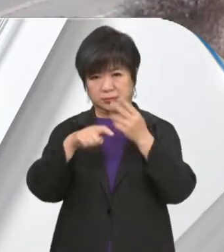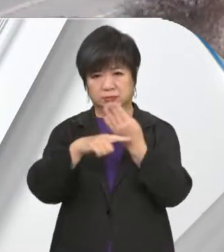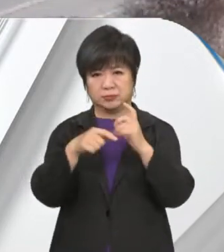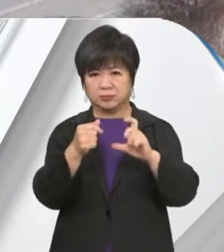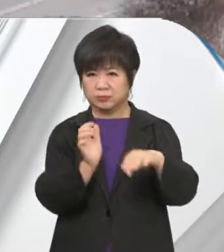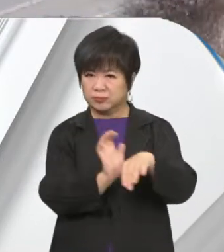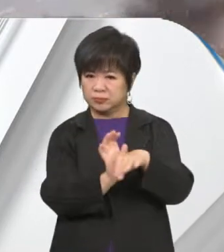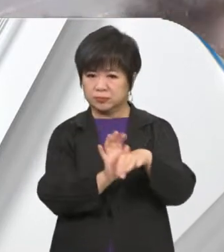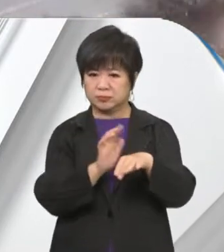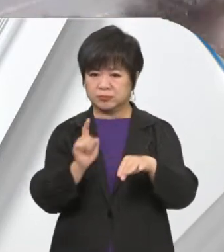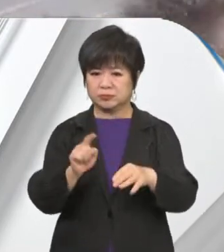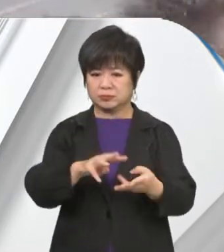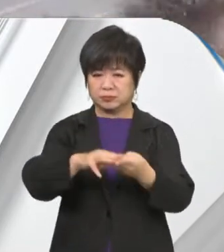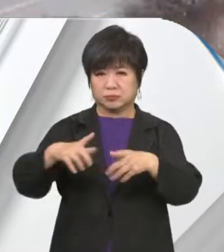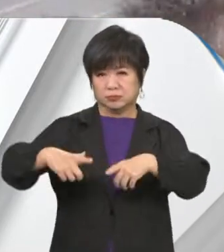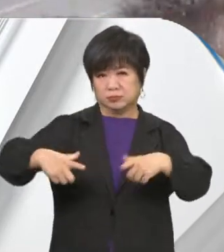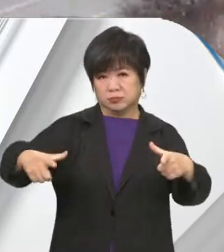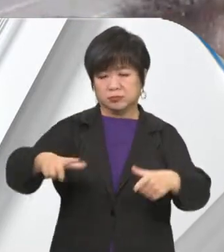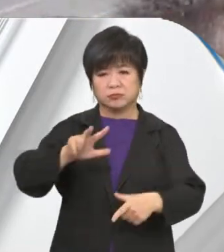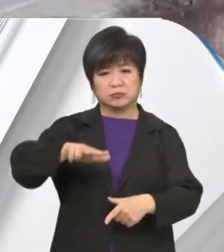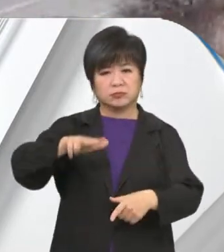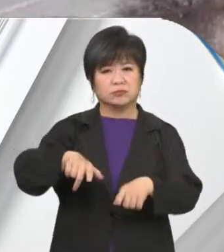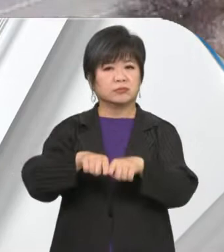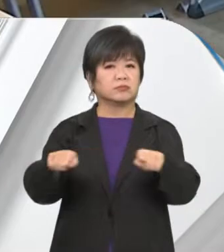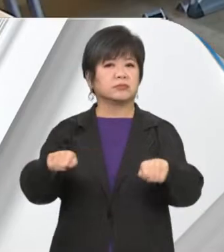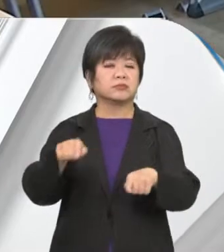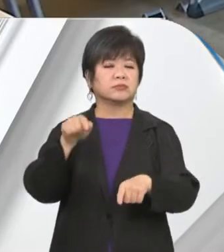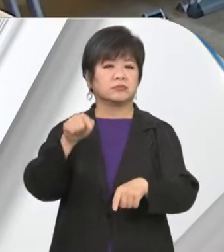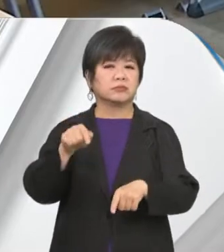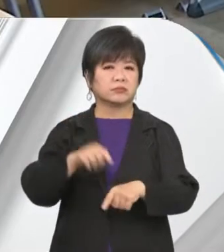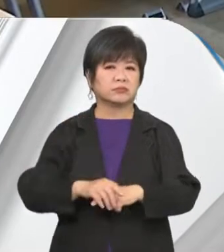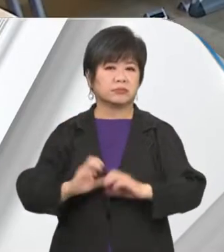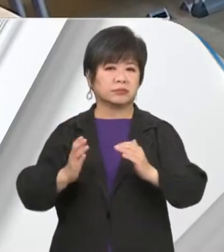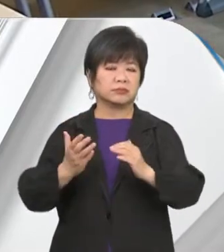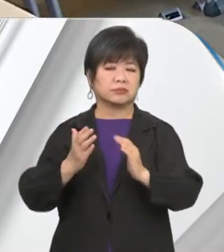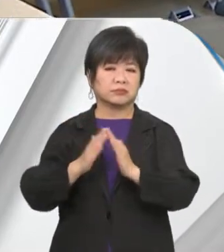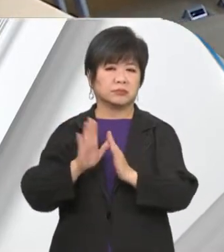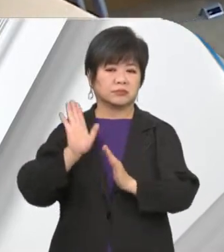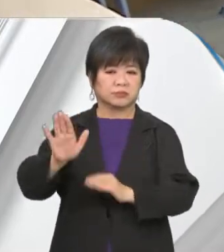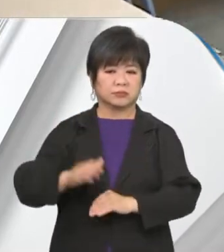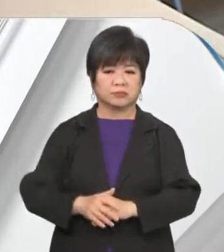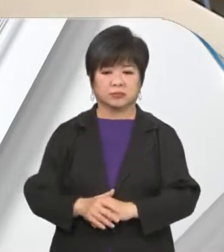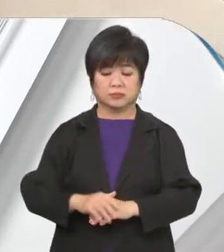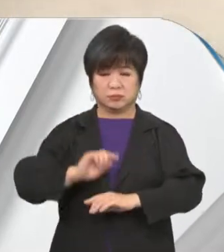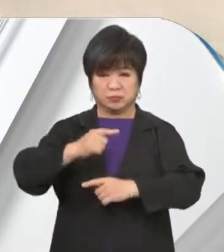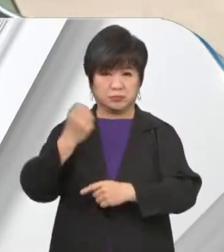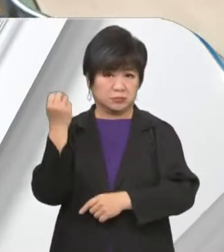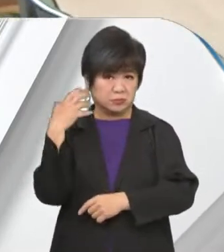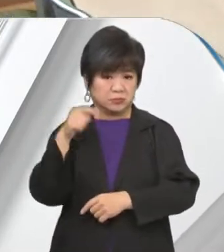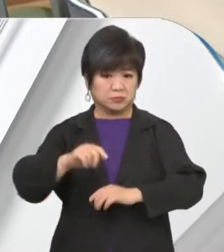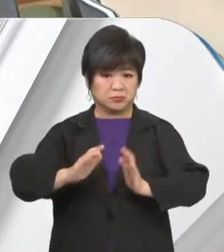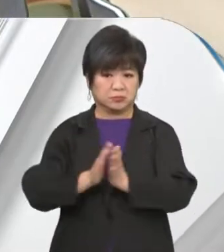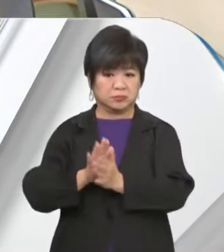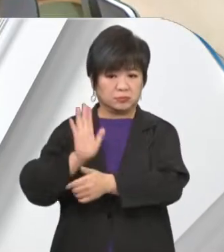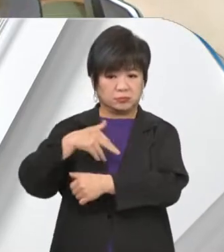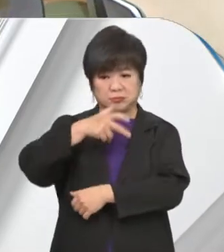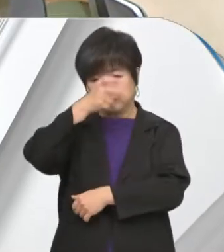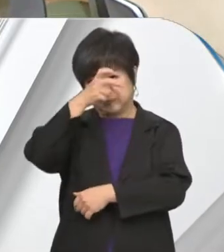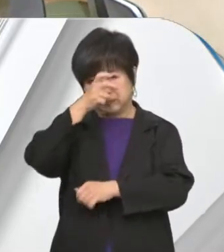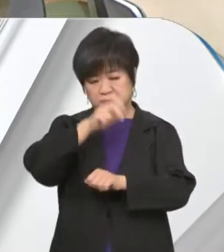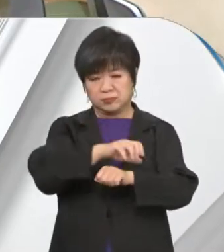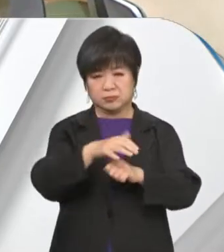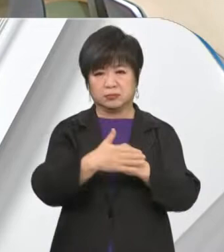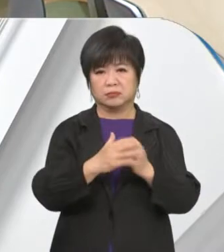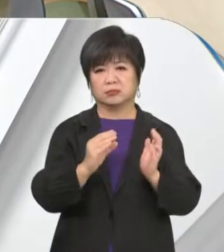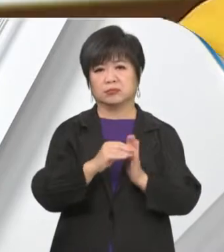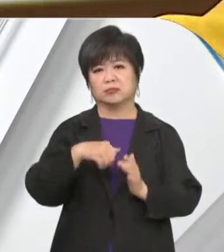空，只搭切片片嘅改造农田，时代力量的为前脚化工，年旦制度监督，当然是通知建检处同环保处，